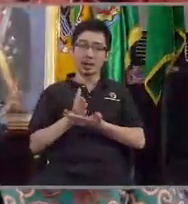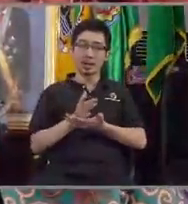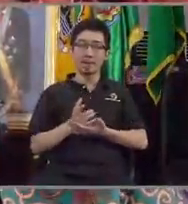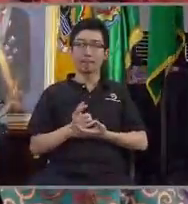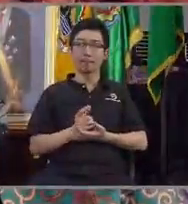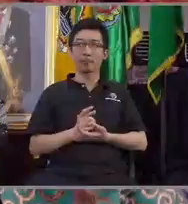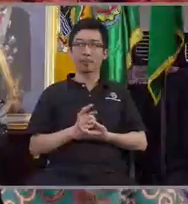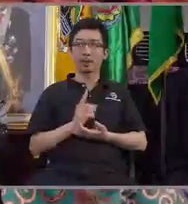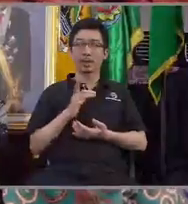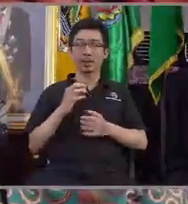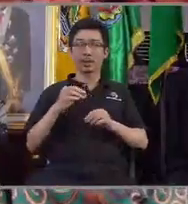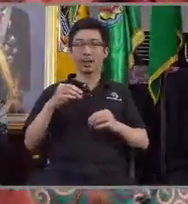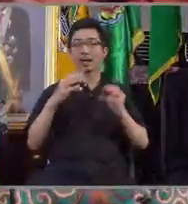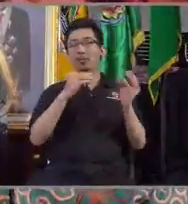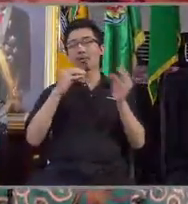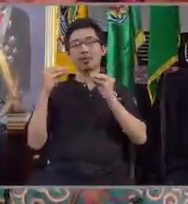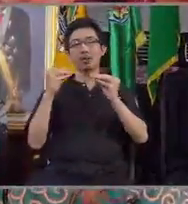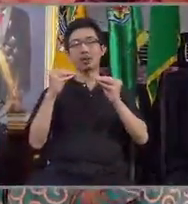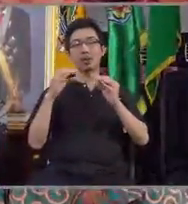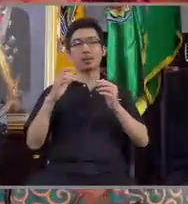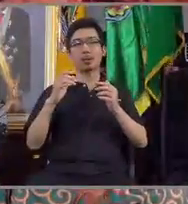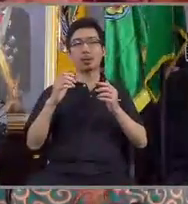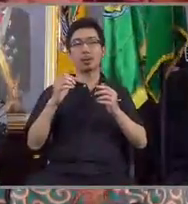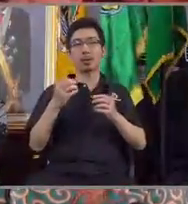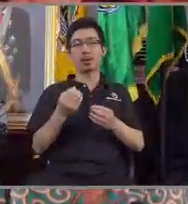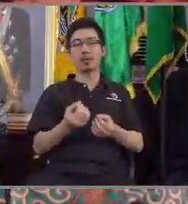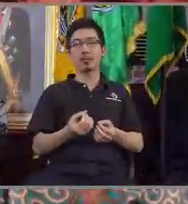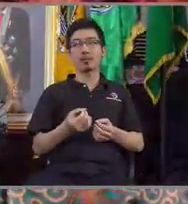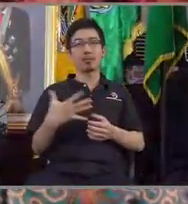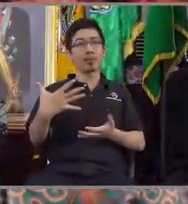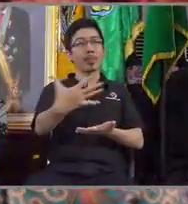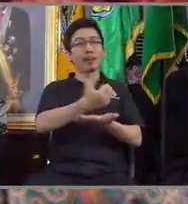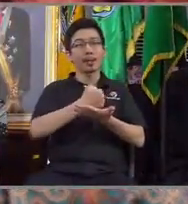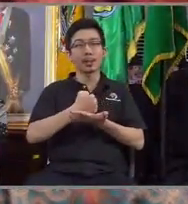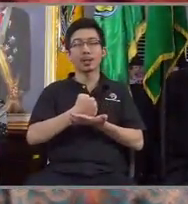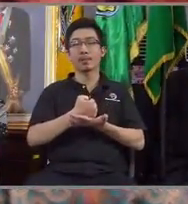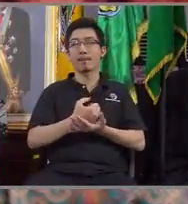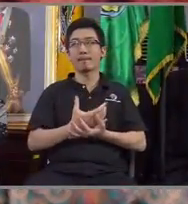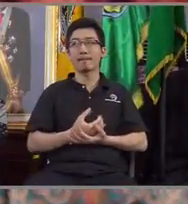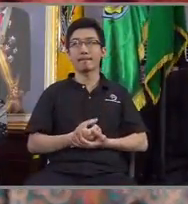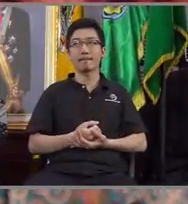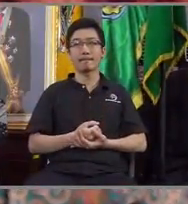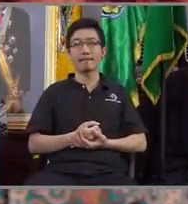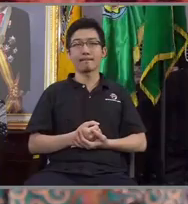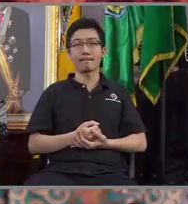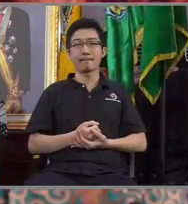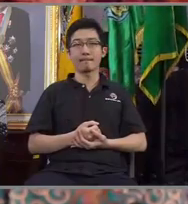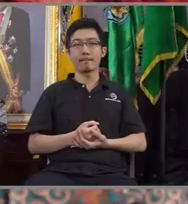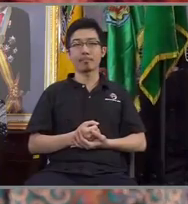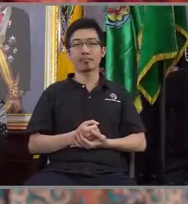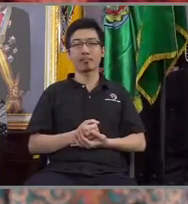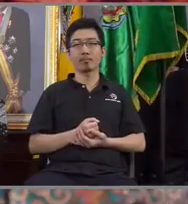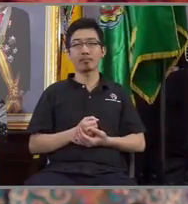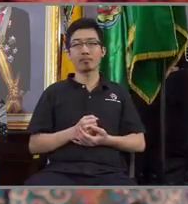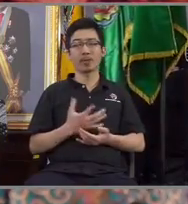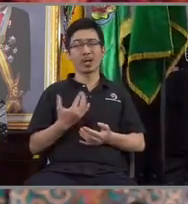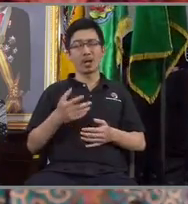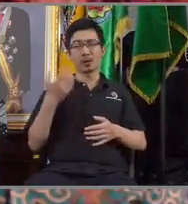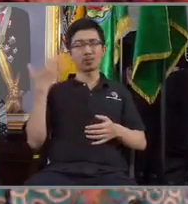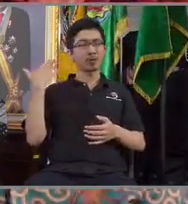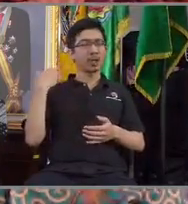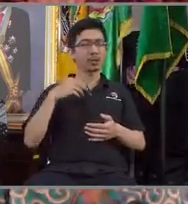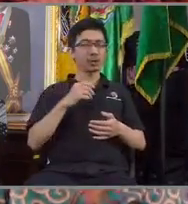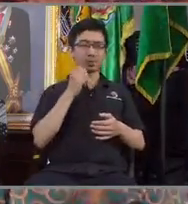mustahil semua program-program yang kita rumuskan tadi Hai yang menjadi pembicaraan kita tadi